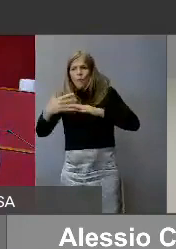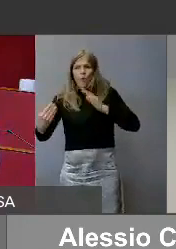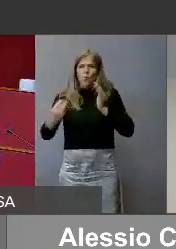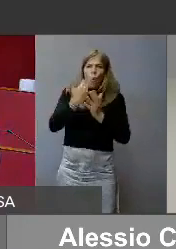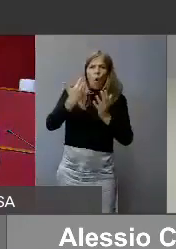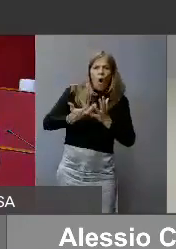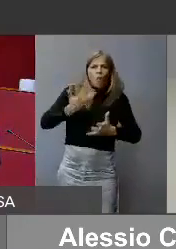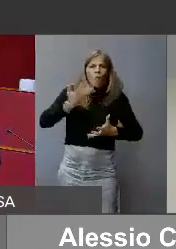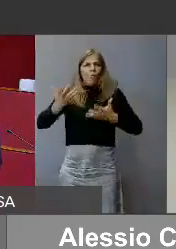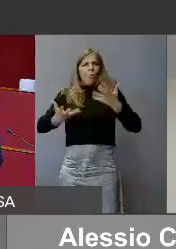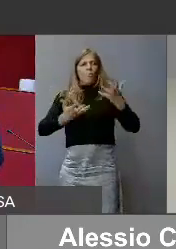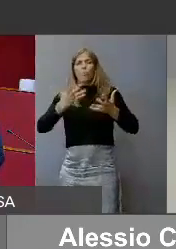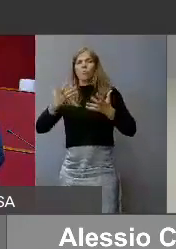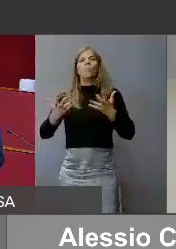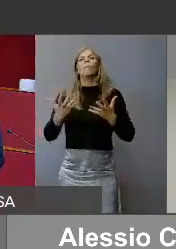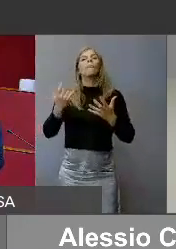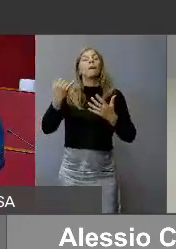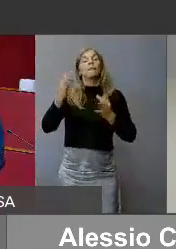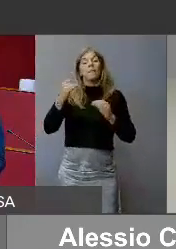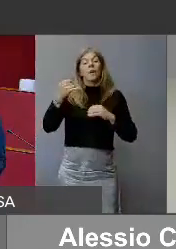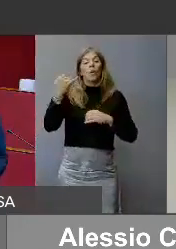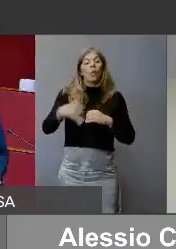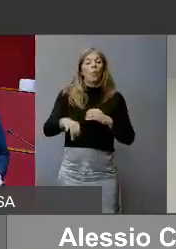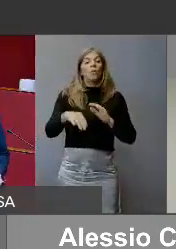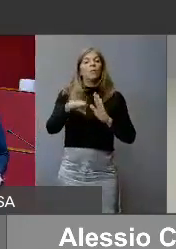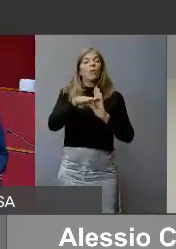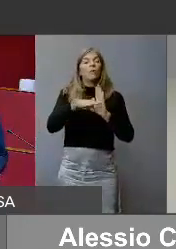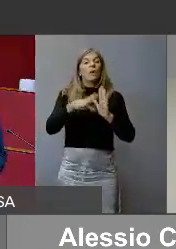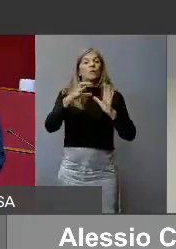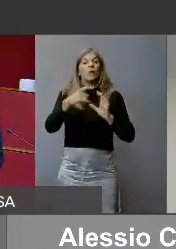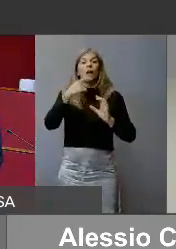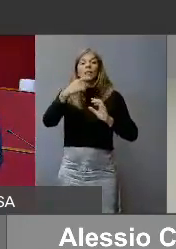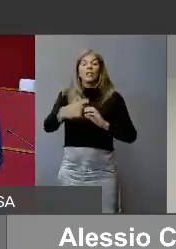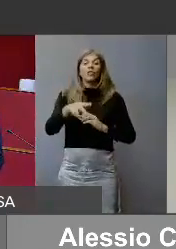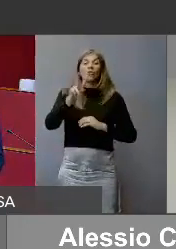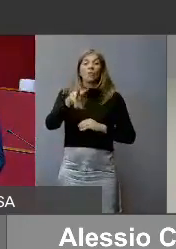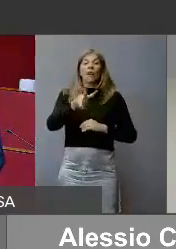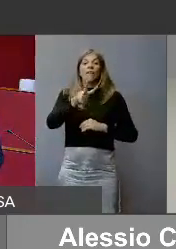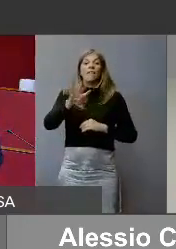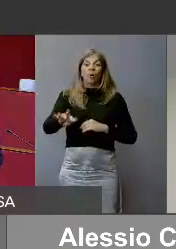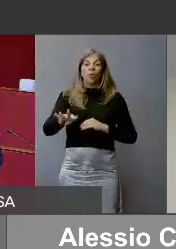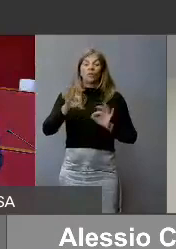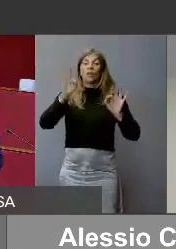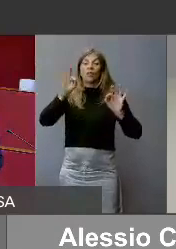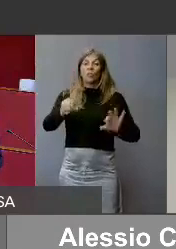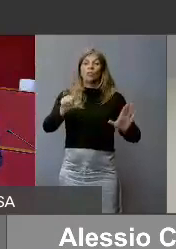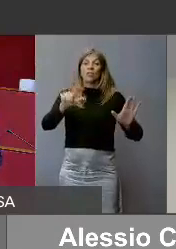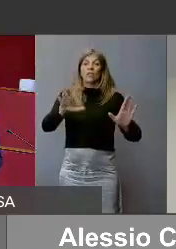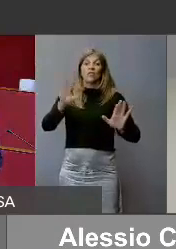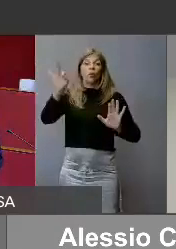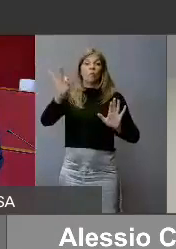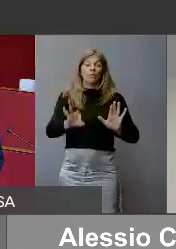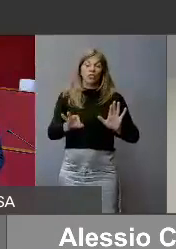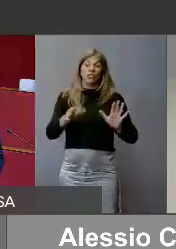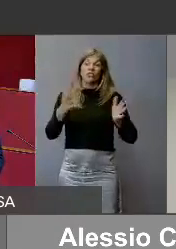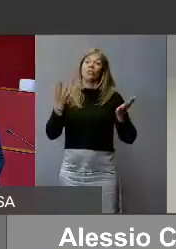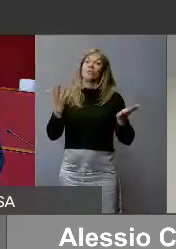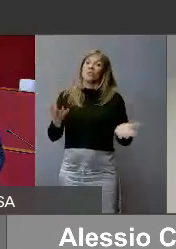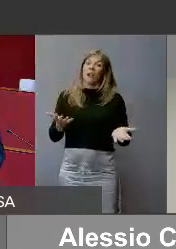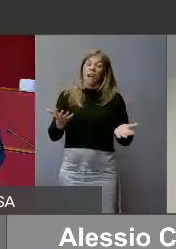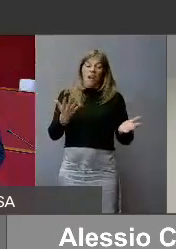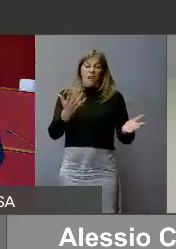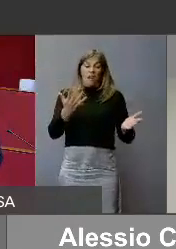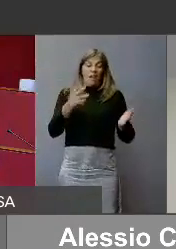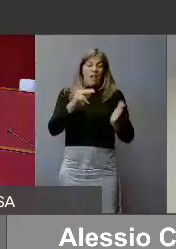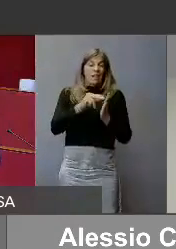avanti l'ultimo piano industriale di cin 2024 raggiungeremo 65 per cento ma ovviamente non c'è nessun dato intermedio